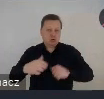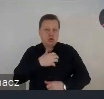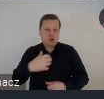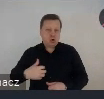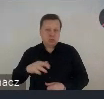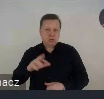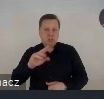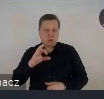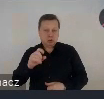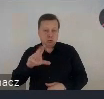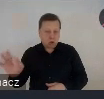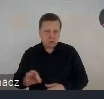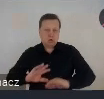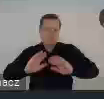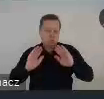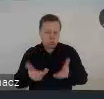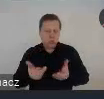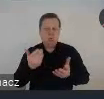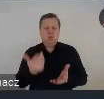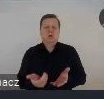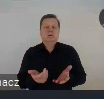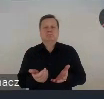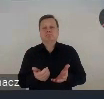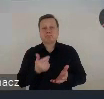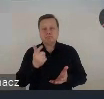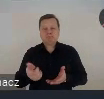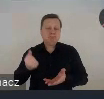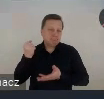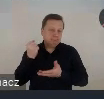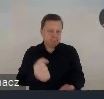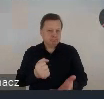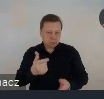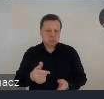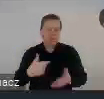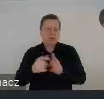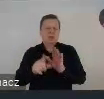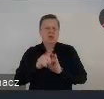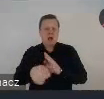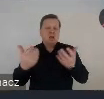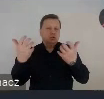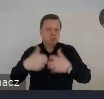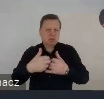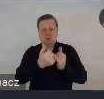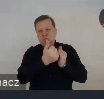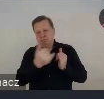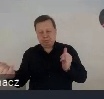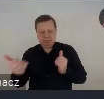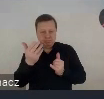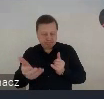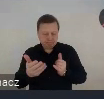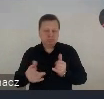gospodarczego rzemiosła, czyli w praktyce to jest dofinansowanie zakupu sprzętu i wyposażenia, w tym